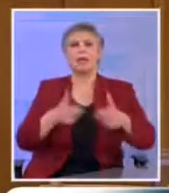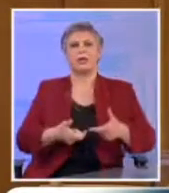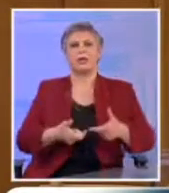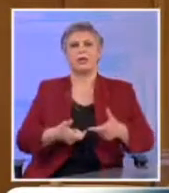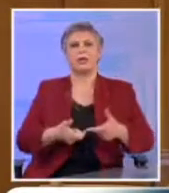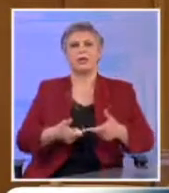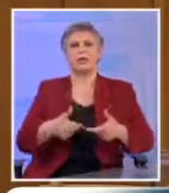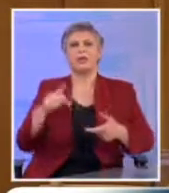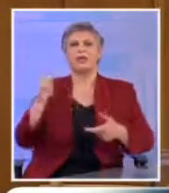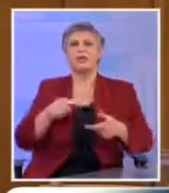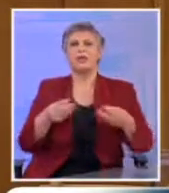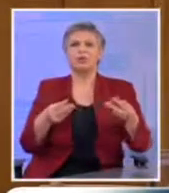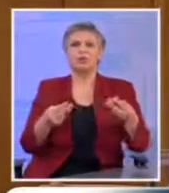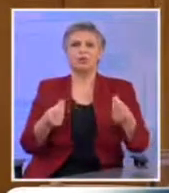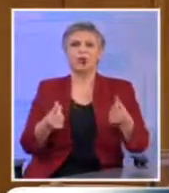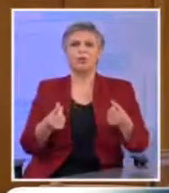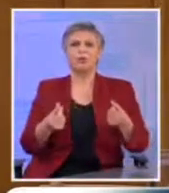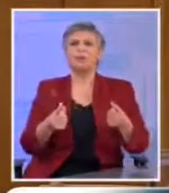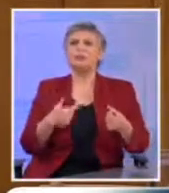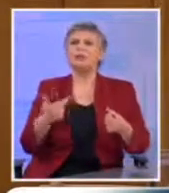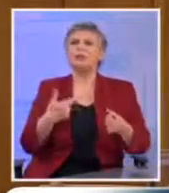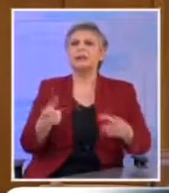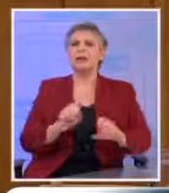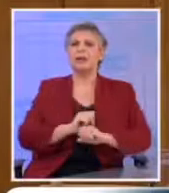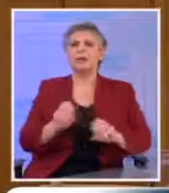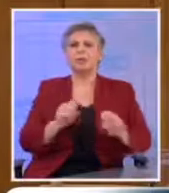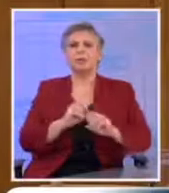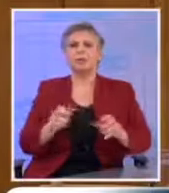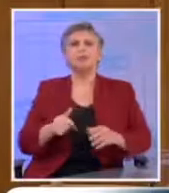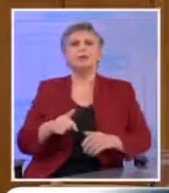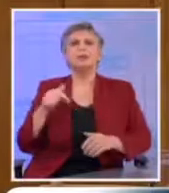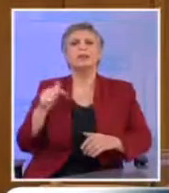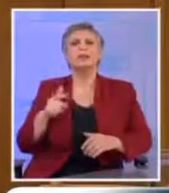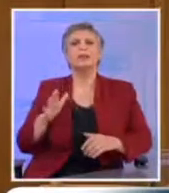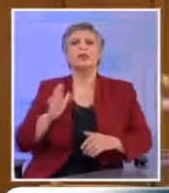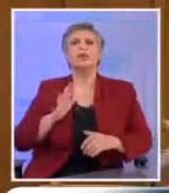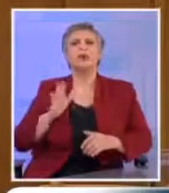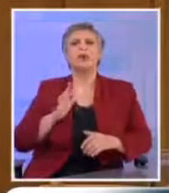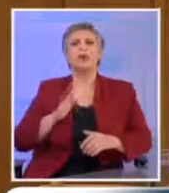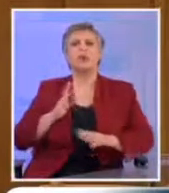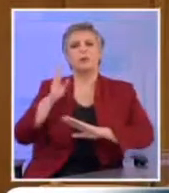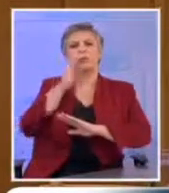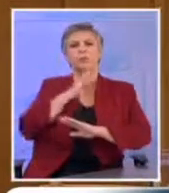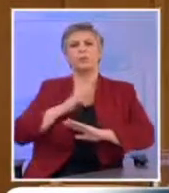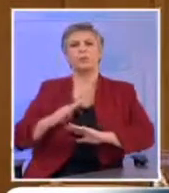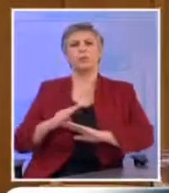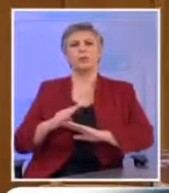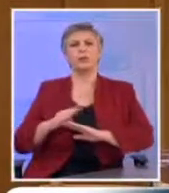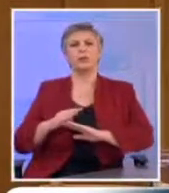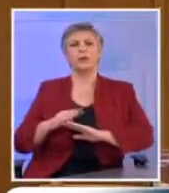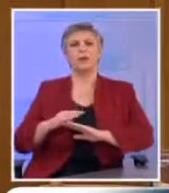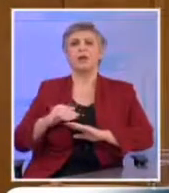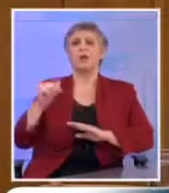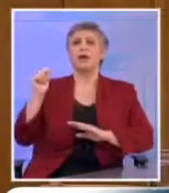μετατράπηκαν και μετατρέπονται στους καλύτερους διαφημιστές των γνωστών αγνώστων, ενάντια στους οποίους διαρριγνύουν τα ημάτια